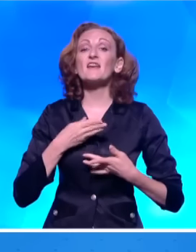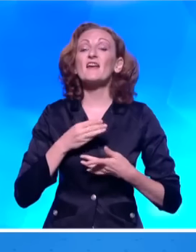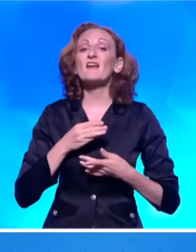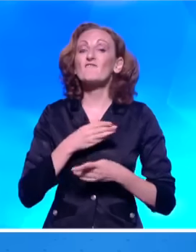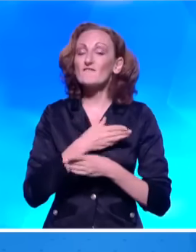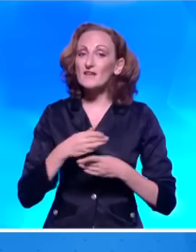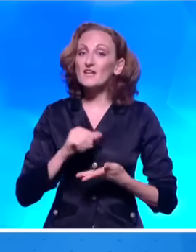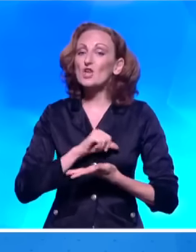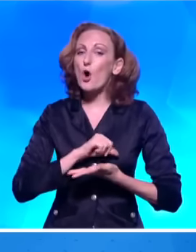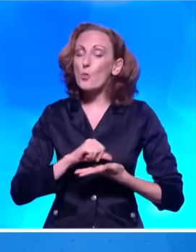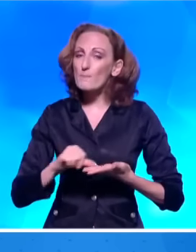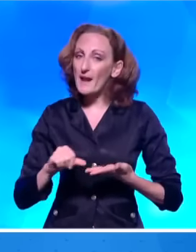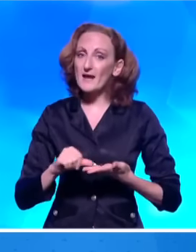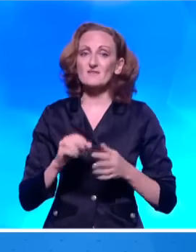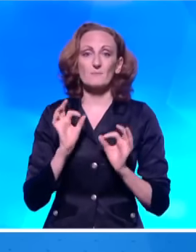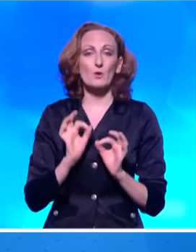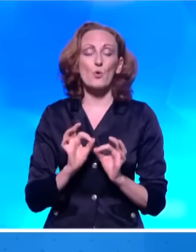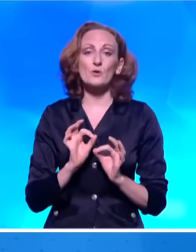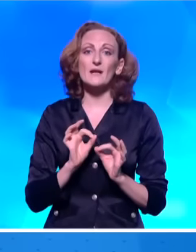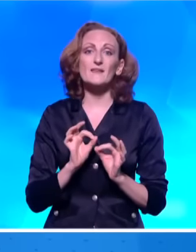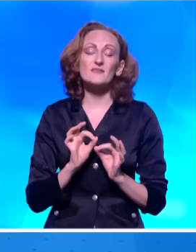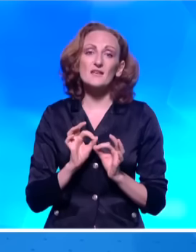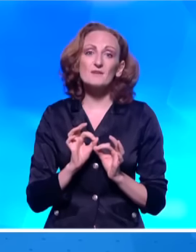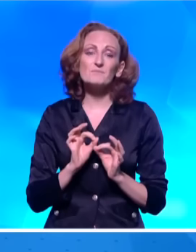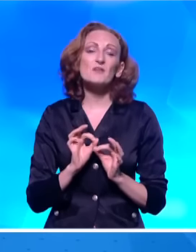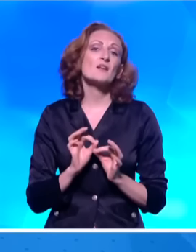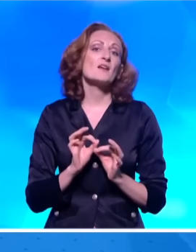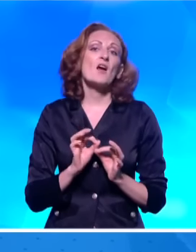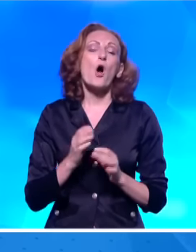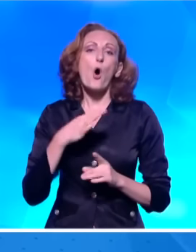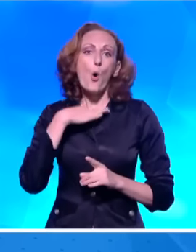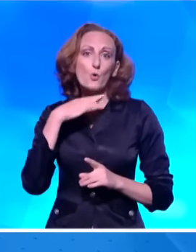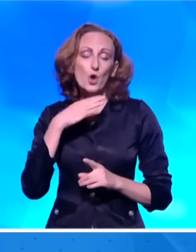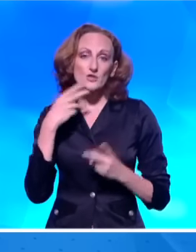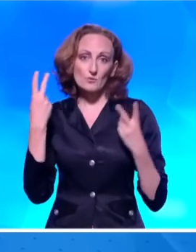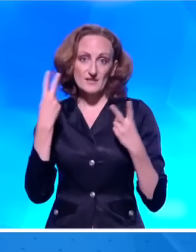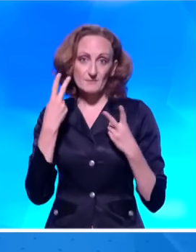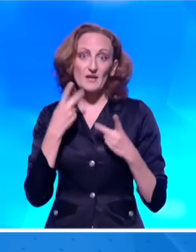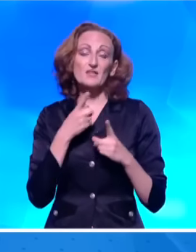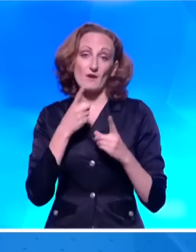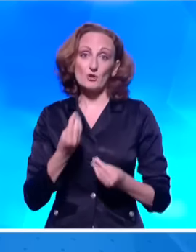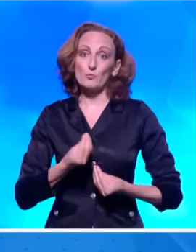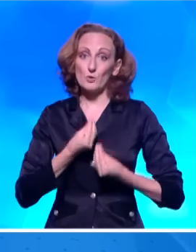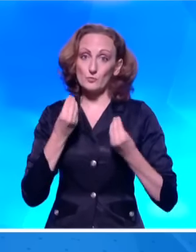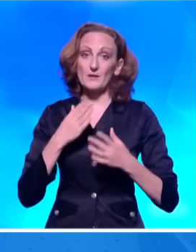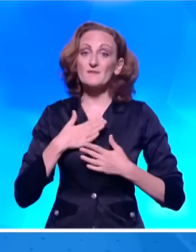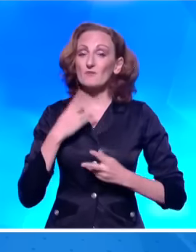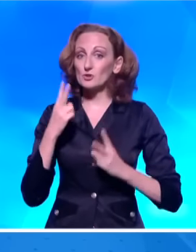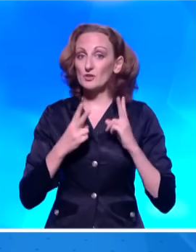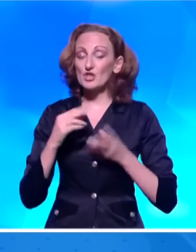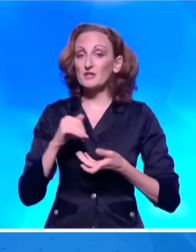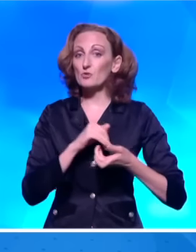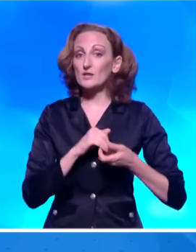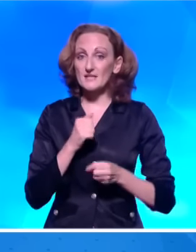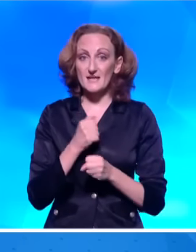отбелязваме конкретни научени уроци. Да, научени уроци или неща, които трябва да подобрим в своите решения, в организацията на